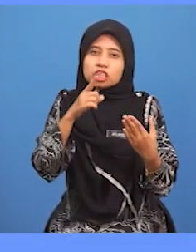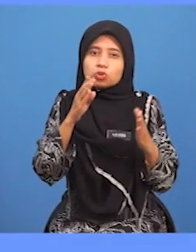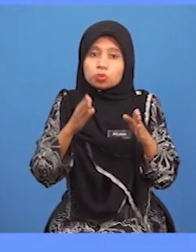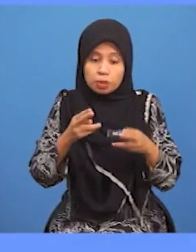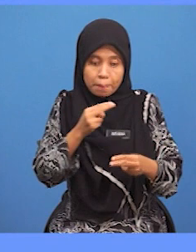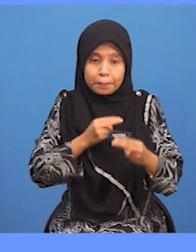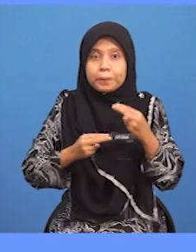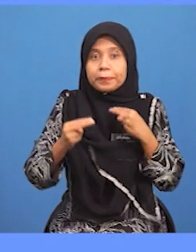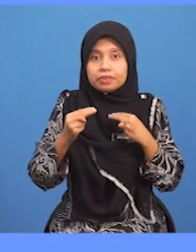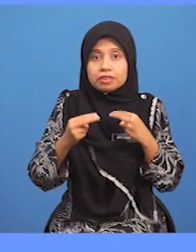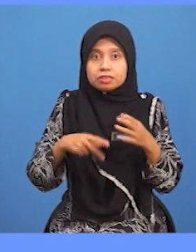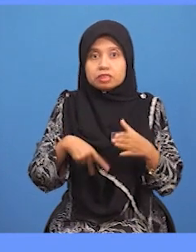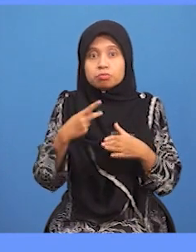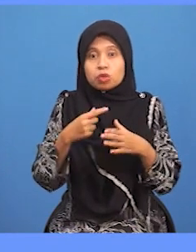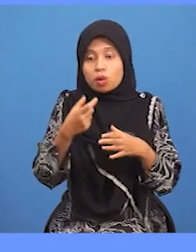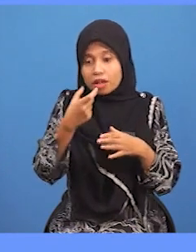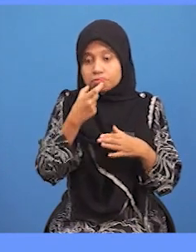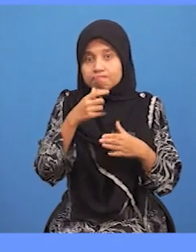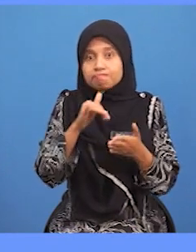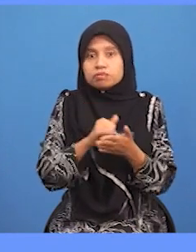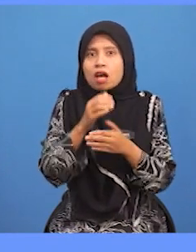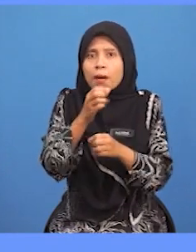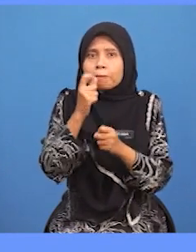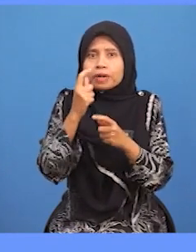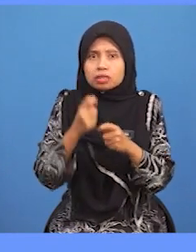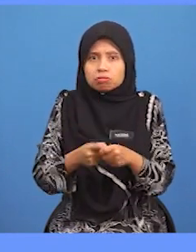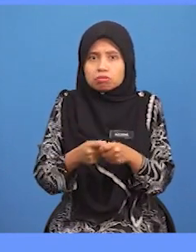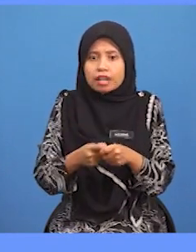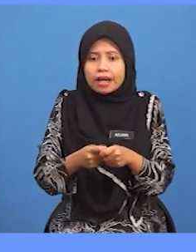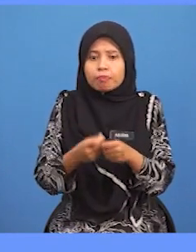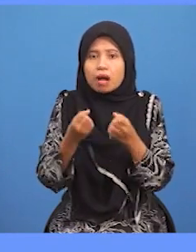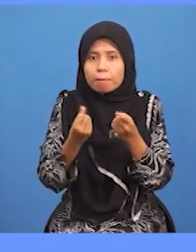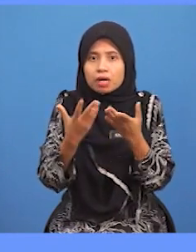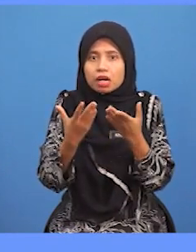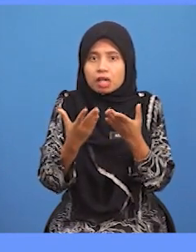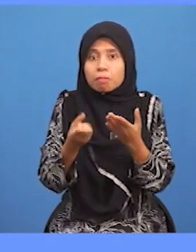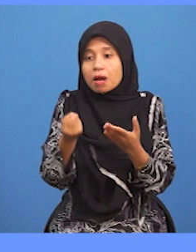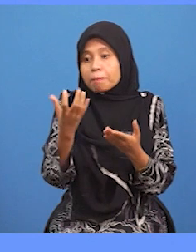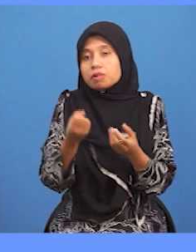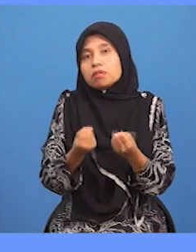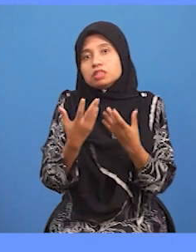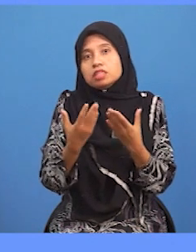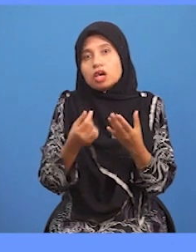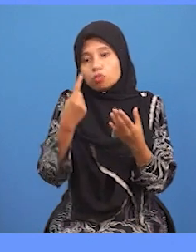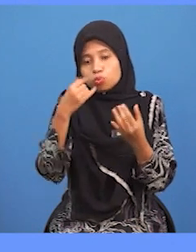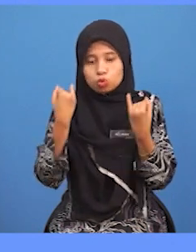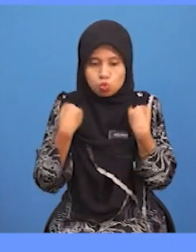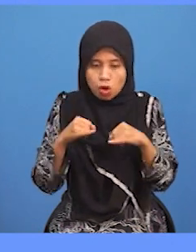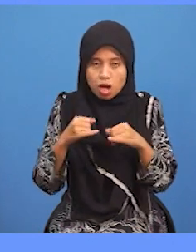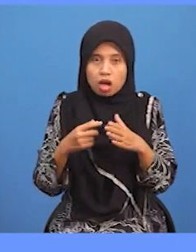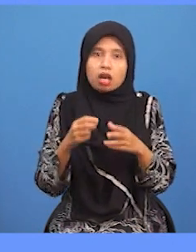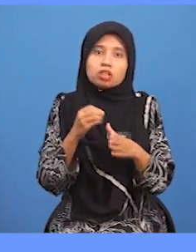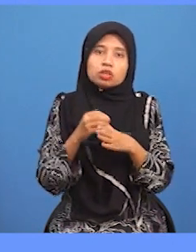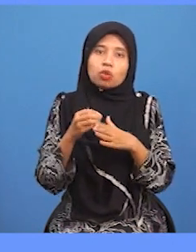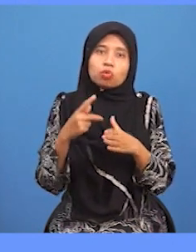peniaga atau pengeluar biskut ini dapat menentukan kuantiti yang akan dijual atau dikeluarkan agar